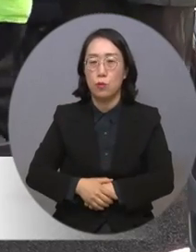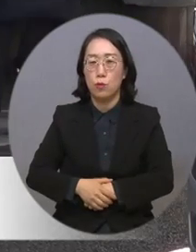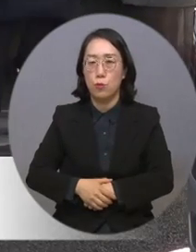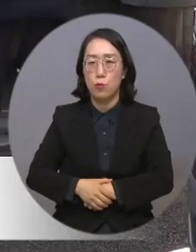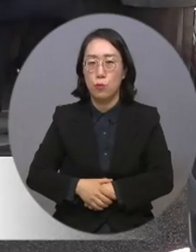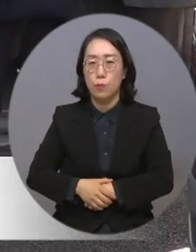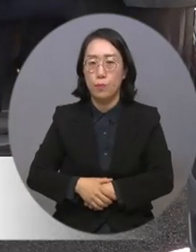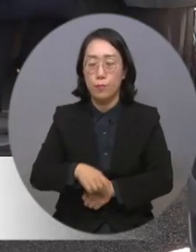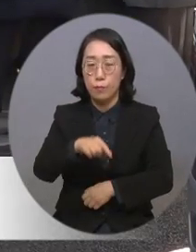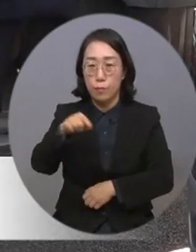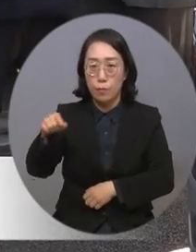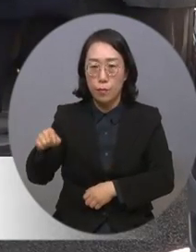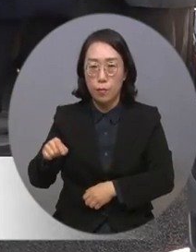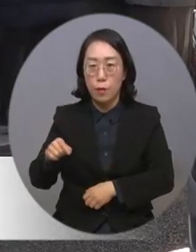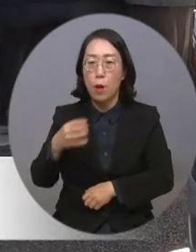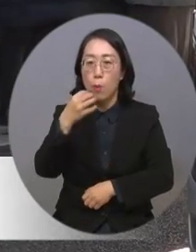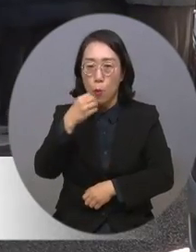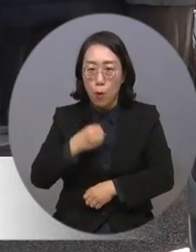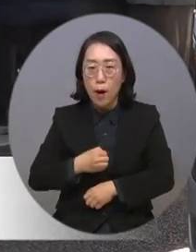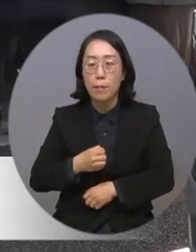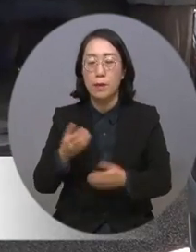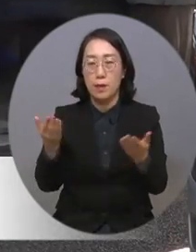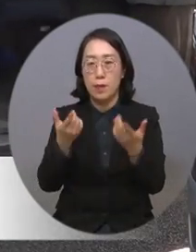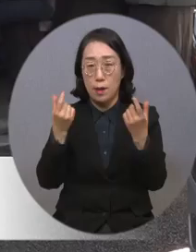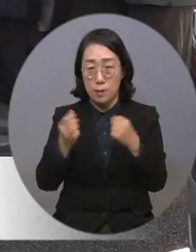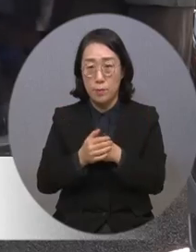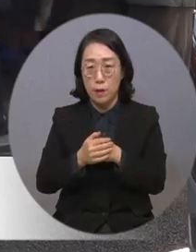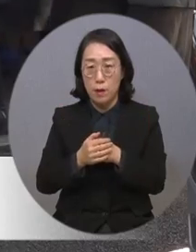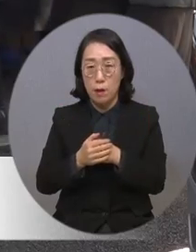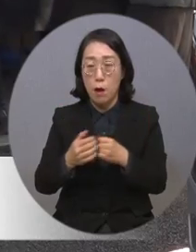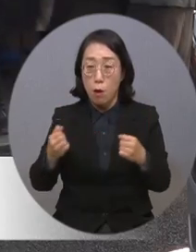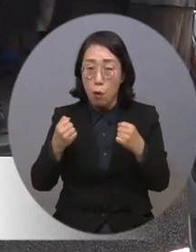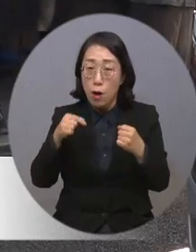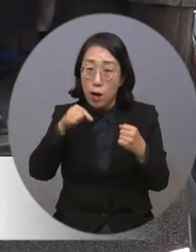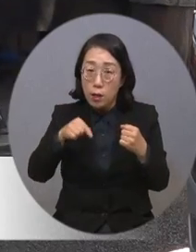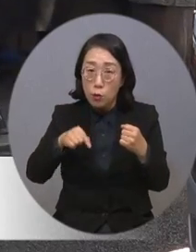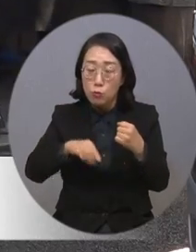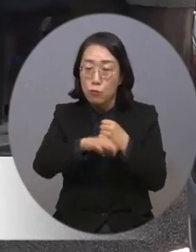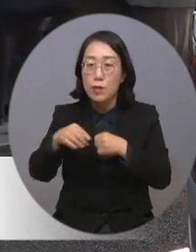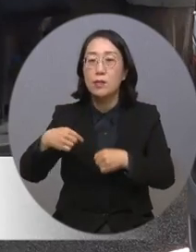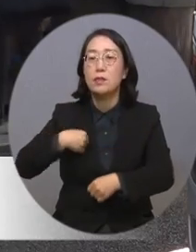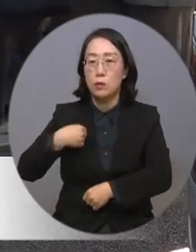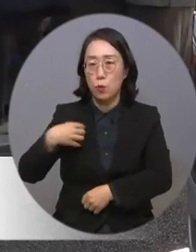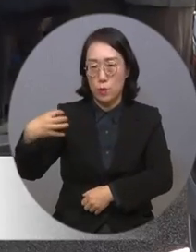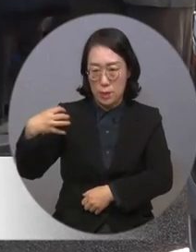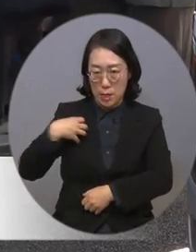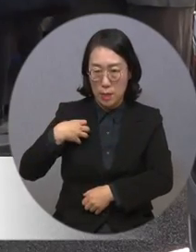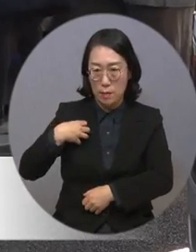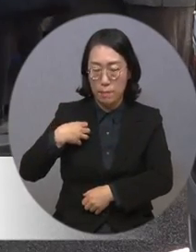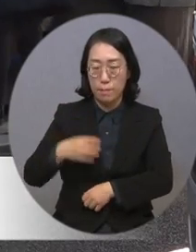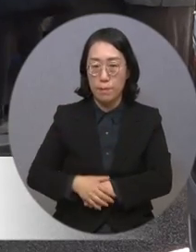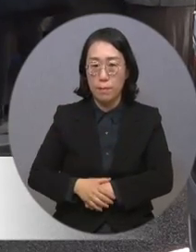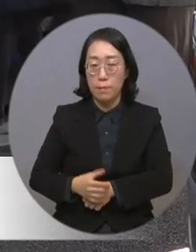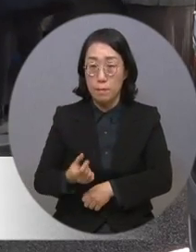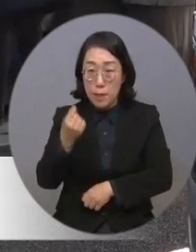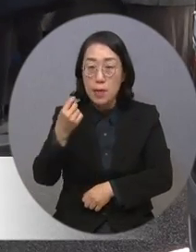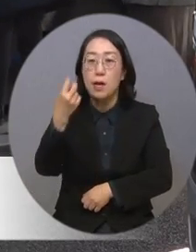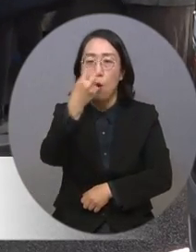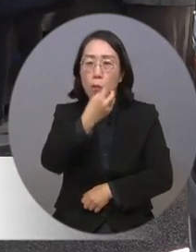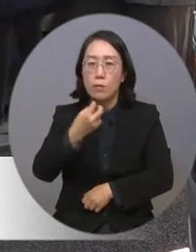굉장히 보람있다고 생각합니다. 건강은 우리 스스로 지켜야 될 것 같습니다. 그래서 검진에